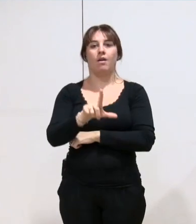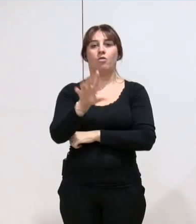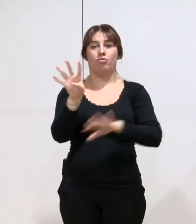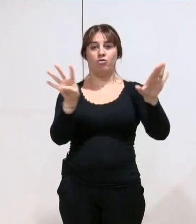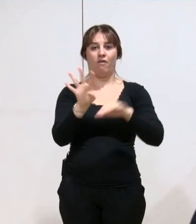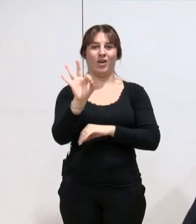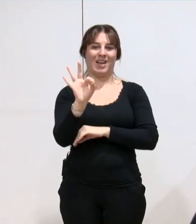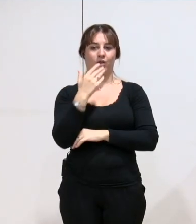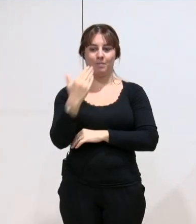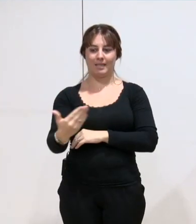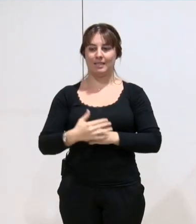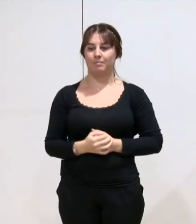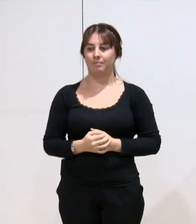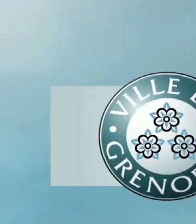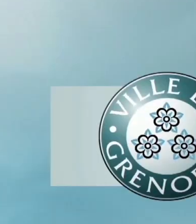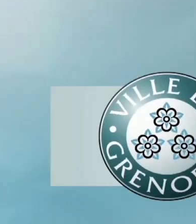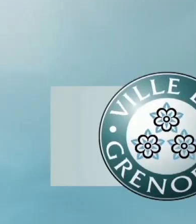21h50. Je vous remercie.